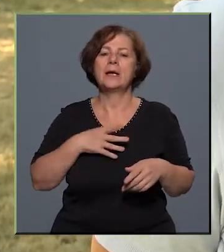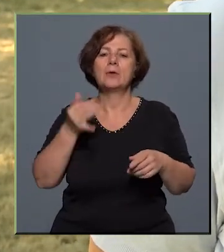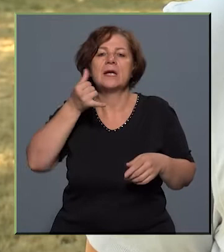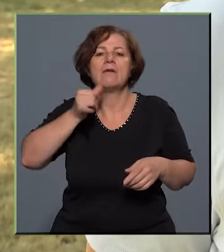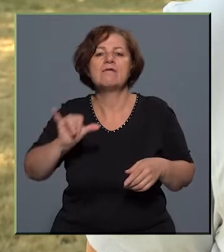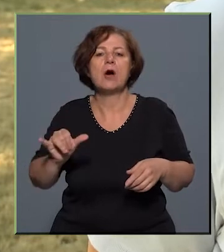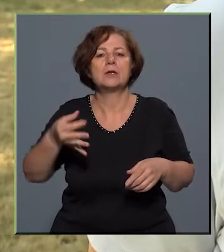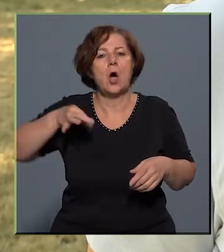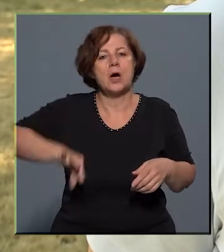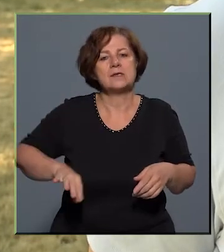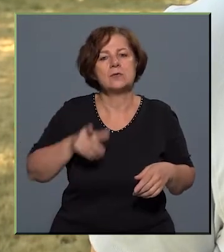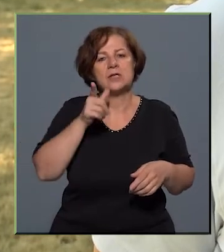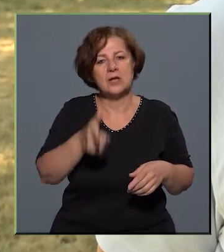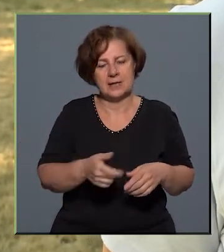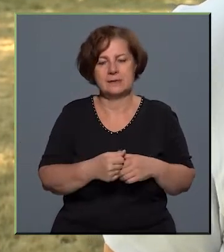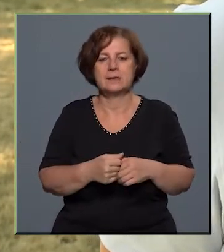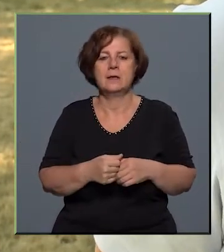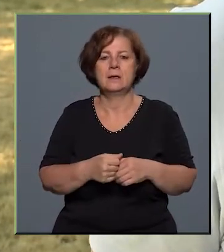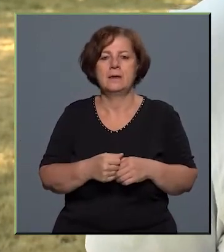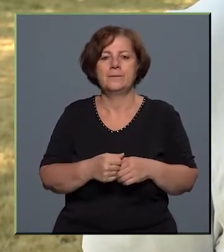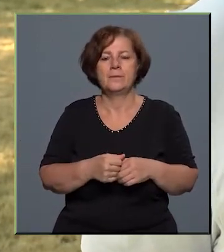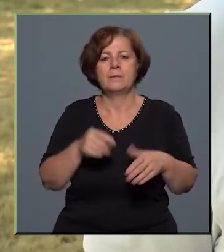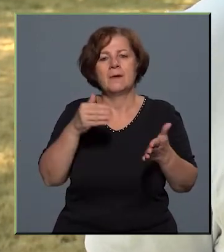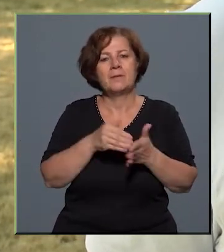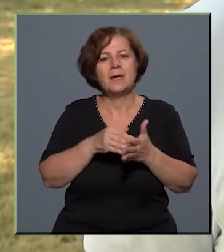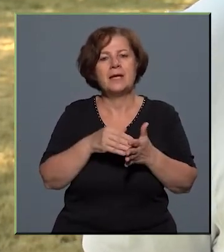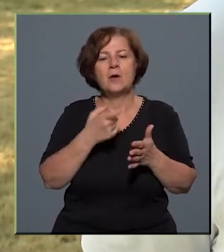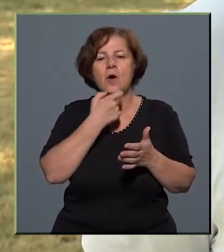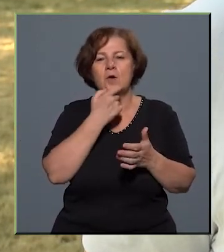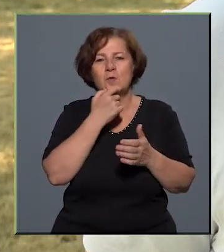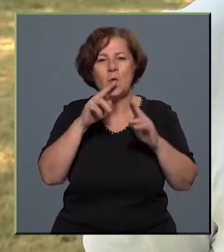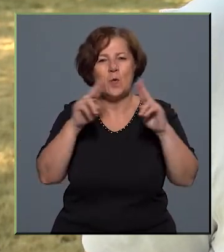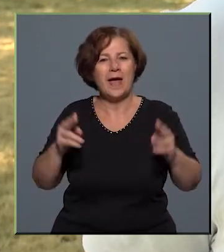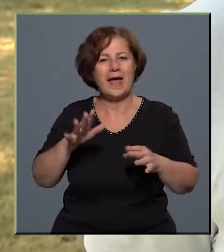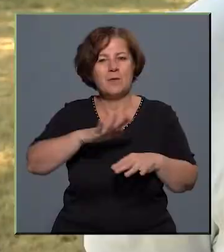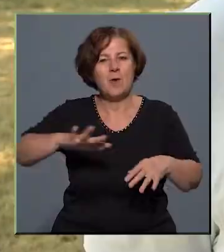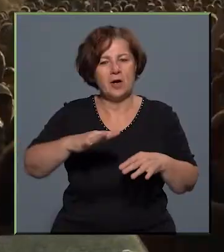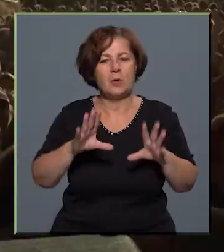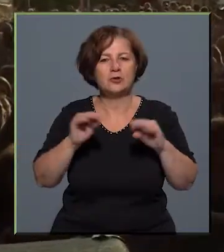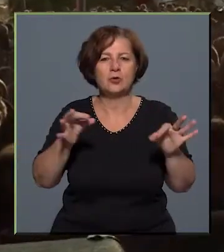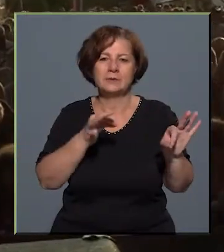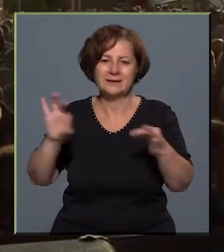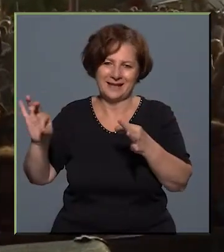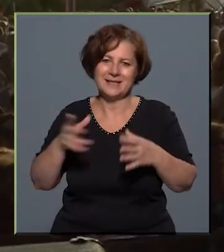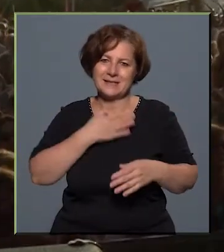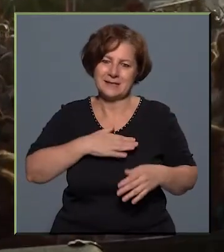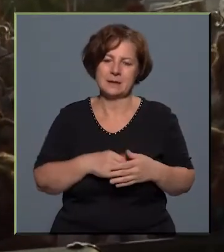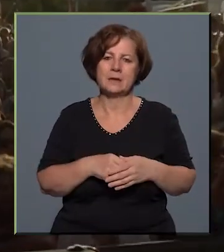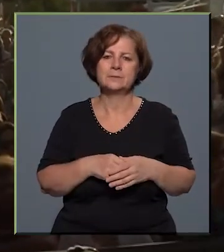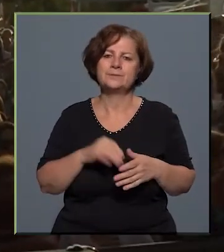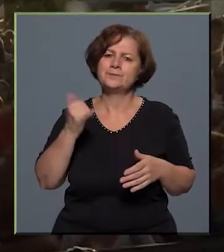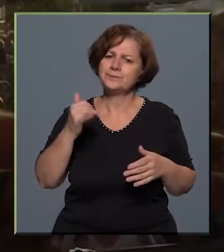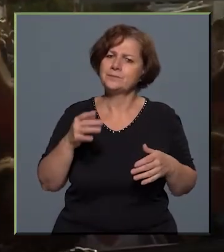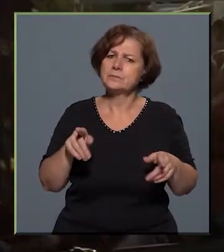ilyenfajta hasznunk is van, hiszen azért még az Óhegyparkban szeretnénk sok jó rendezvényt szervezni. Ugye az Óhegypark